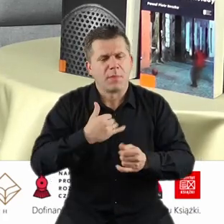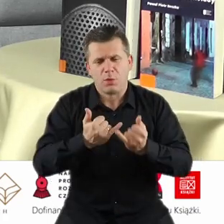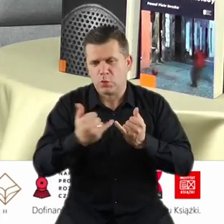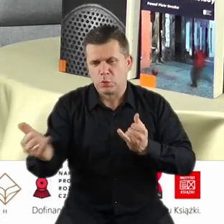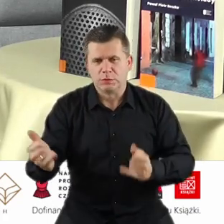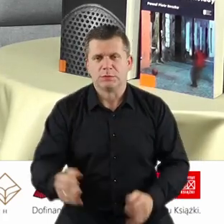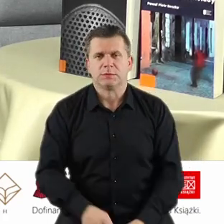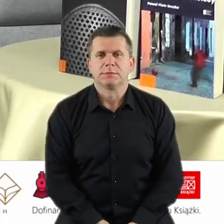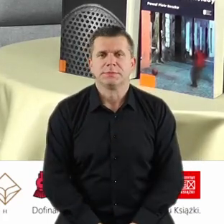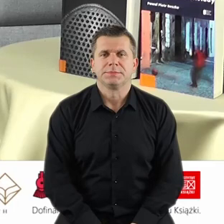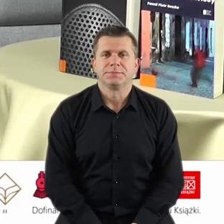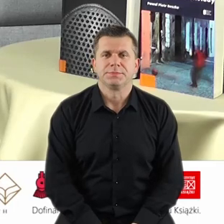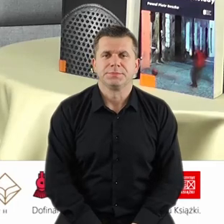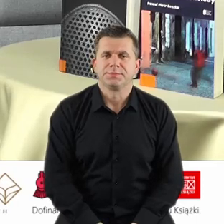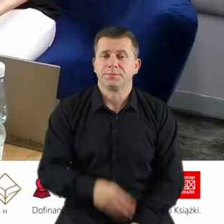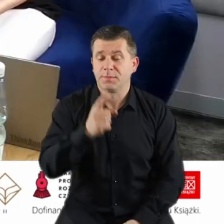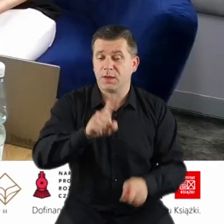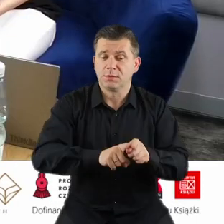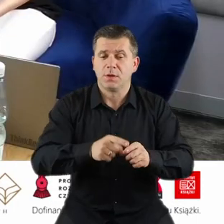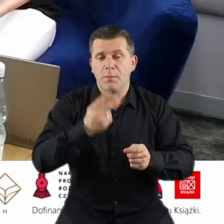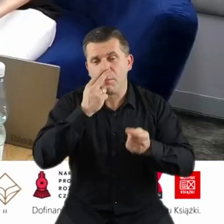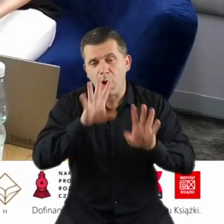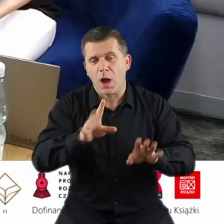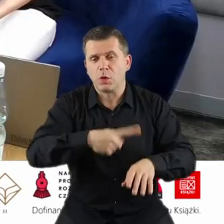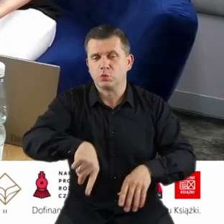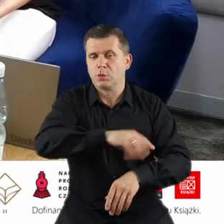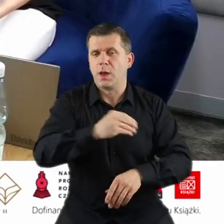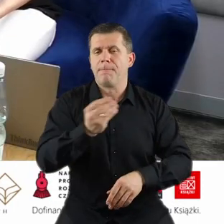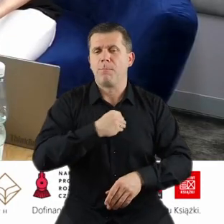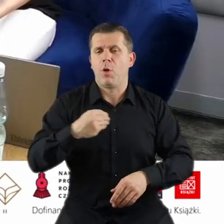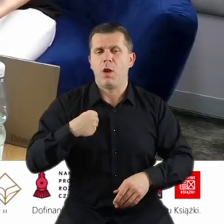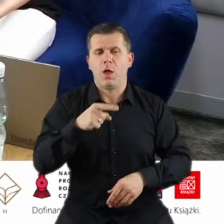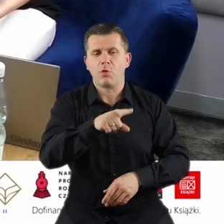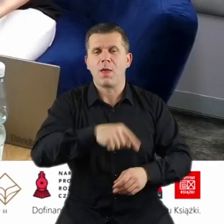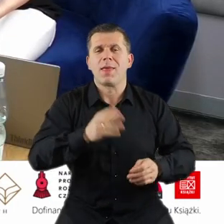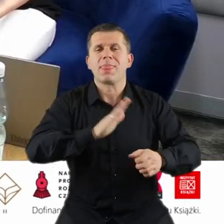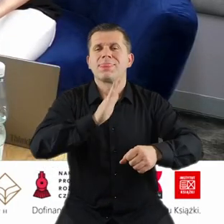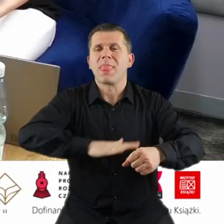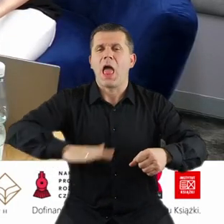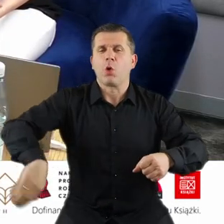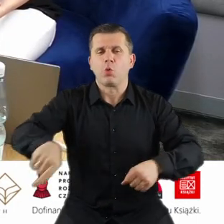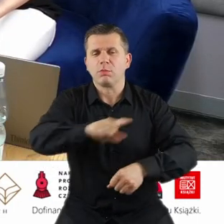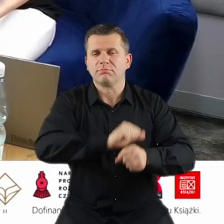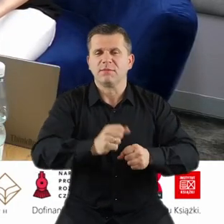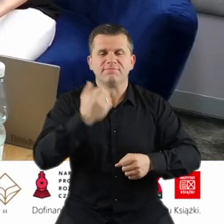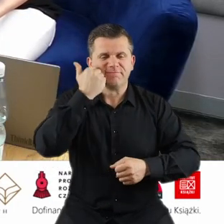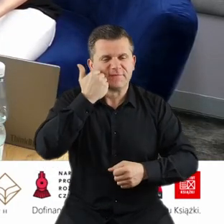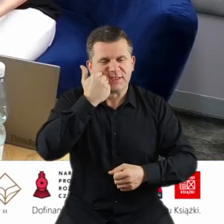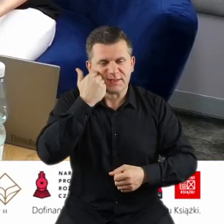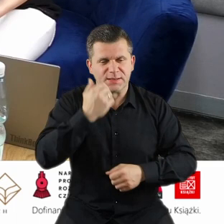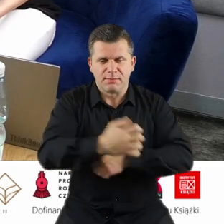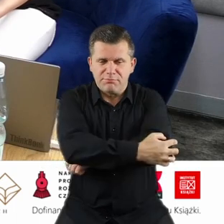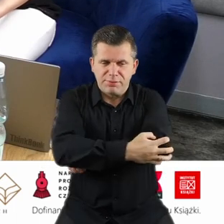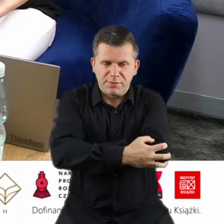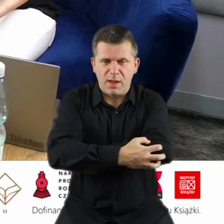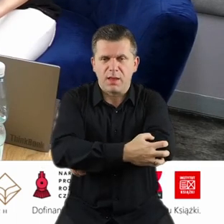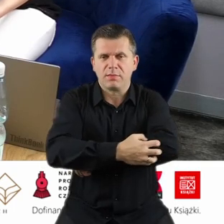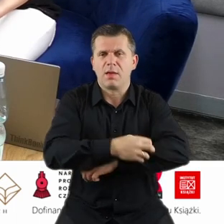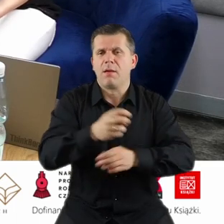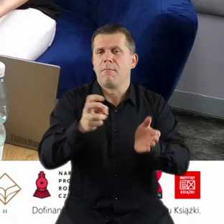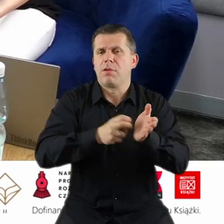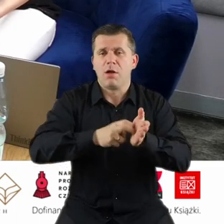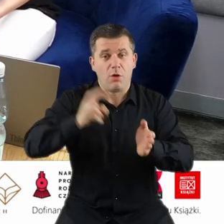różne. Przedstawia pan Polaków jako naród, który się wstydzi. Wstydzimy się biedy, braku toalety w